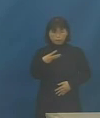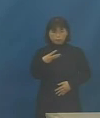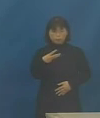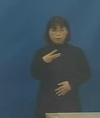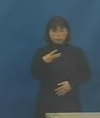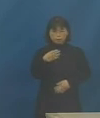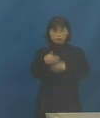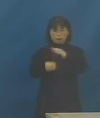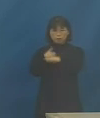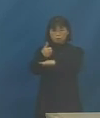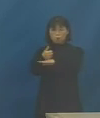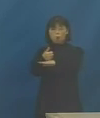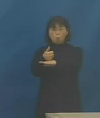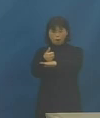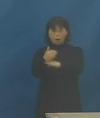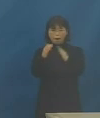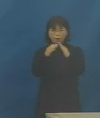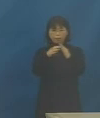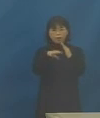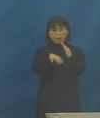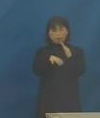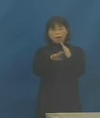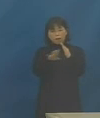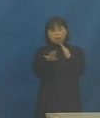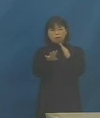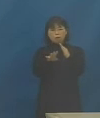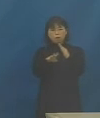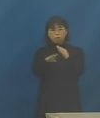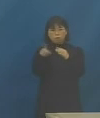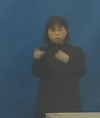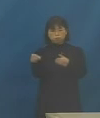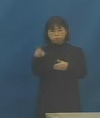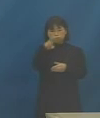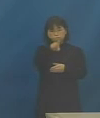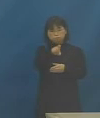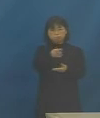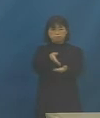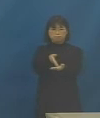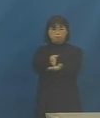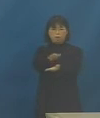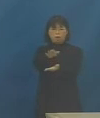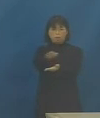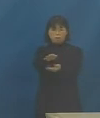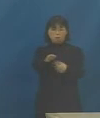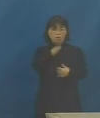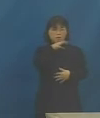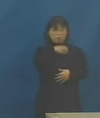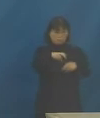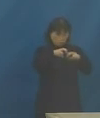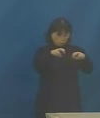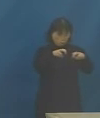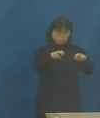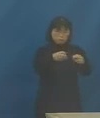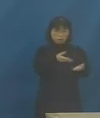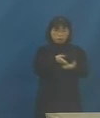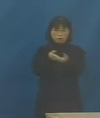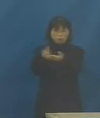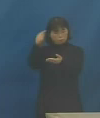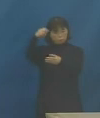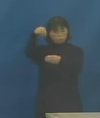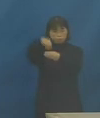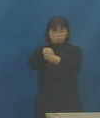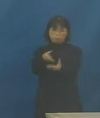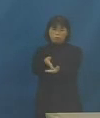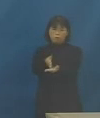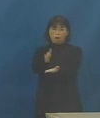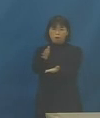でっていう言葉を付け加えてましたがあれは多分そうしたあのこちらの現場の分析をですねあの加えて喋っていただいたのかな